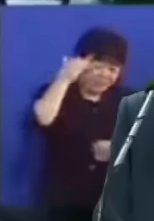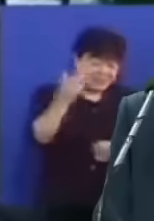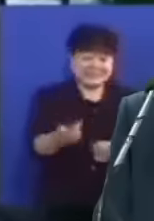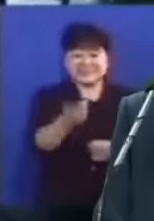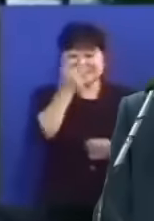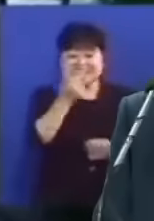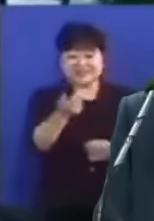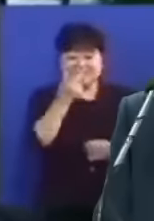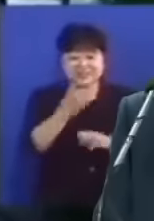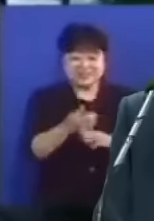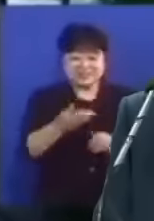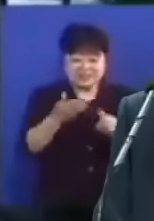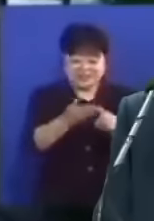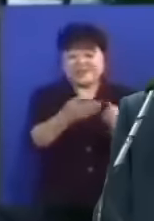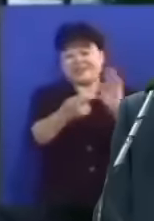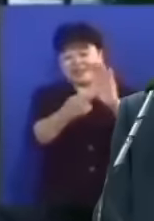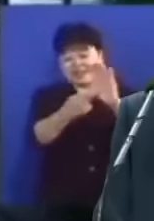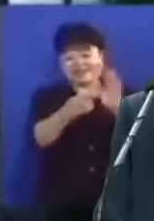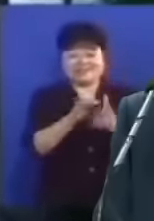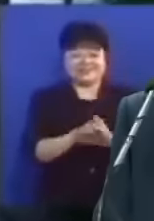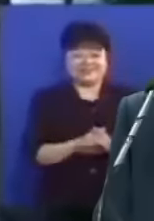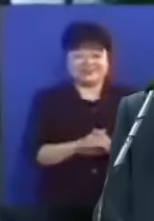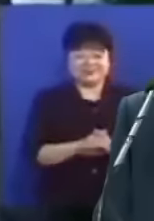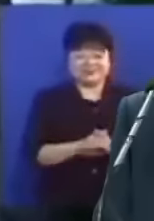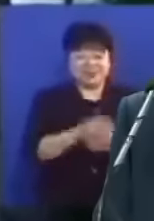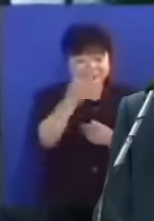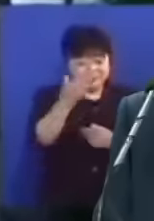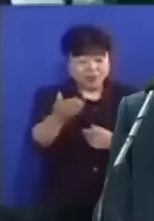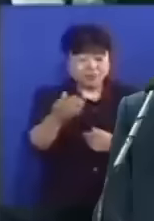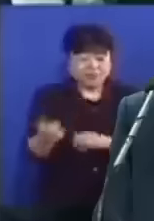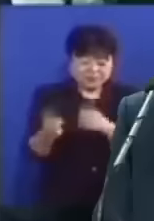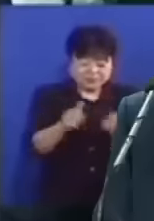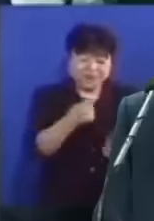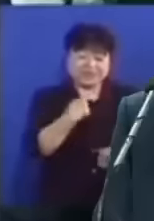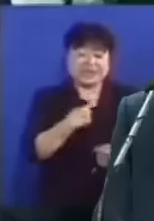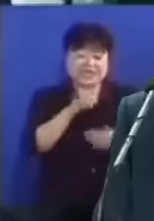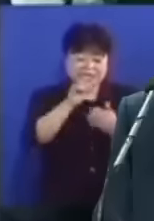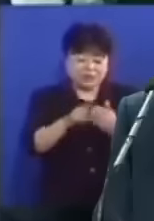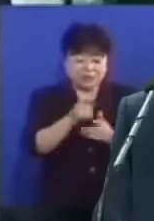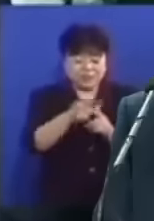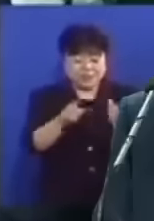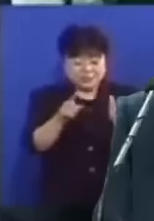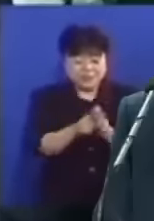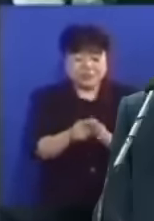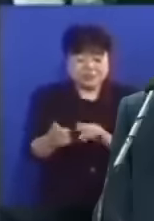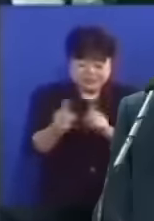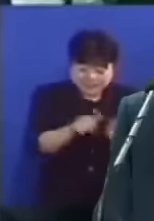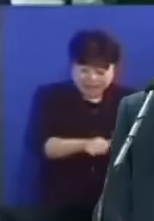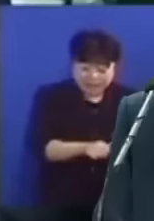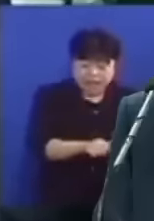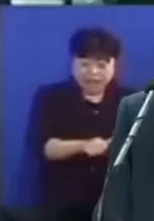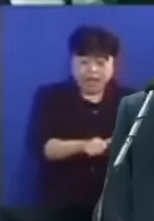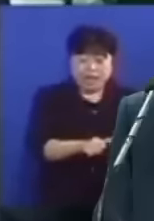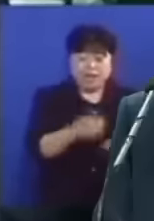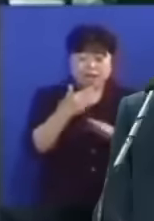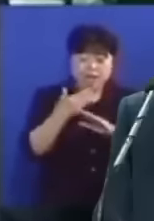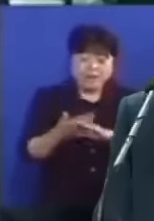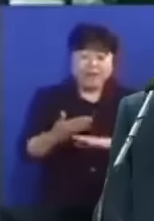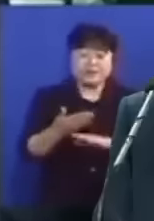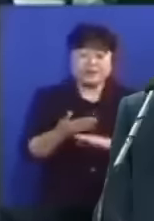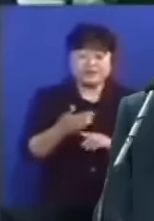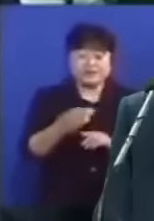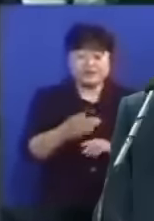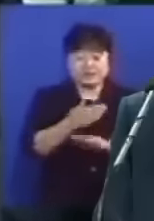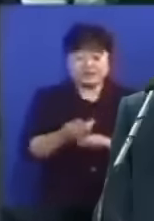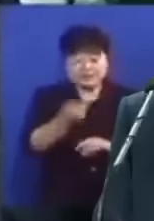생명은 다른 사람에게 나타났지 않습니까? 여러분이 사망을 당해도 예수 믿는 사람은 그 사망이 꼭 반대급부로 다른